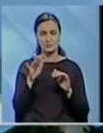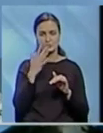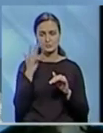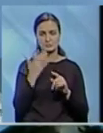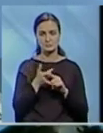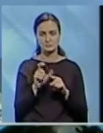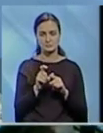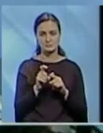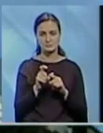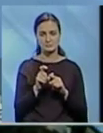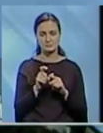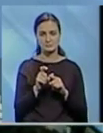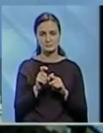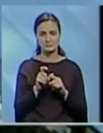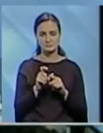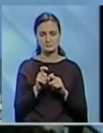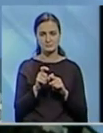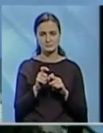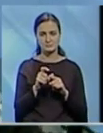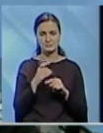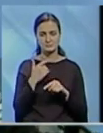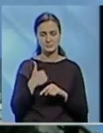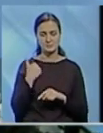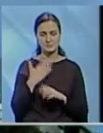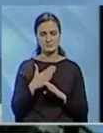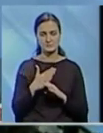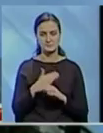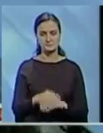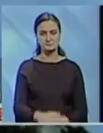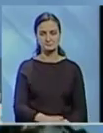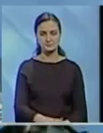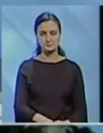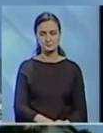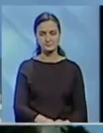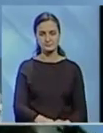და ძალიან გულისამაჩუყებელია ჩემთვის ამ მომენტის ნახვა.